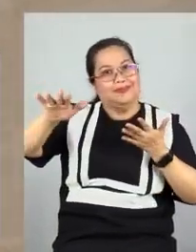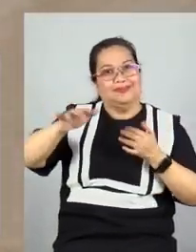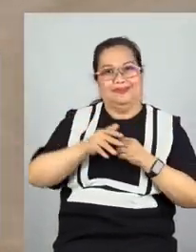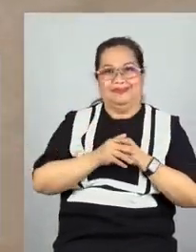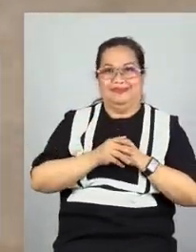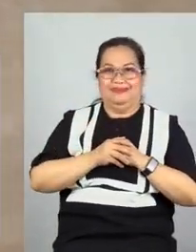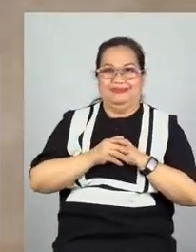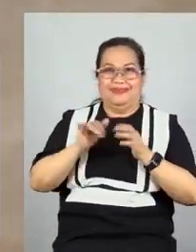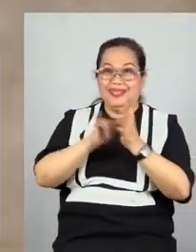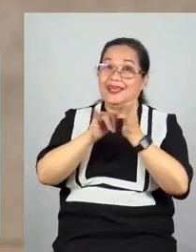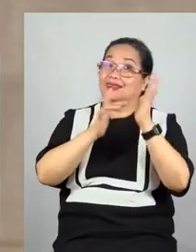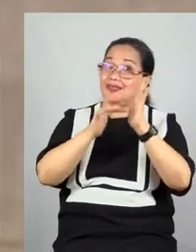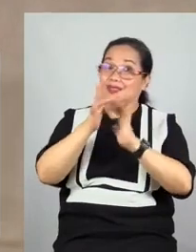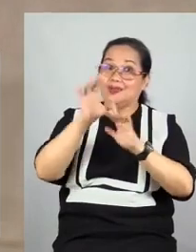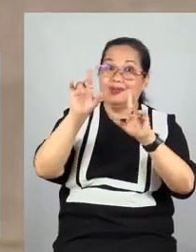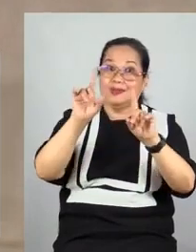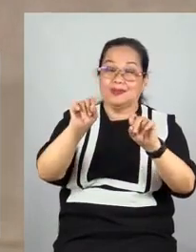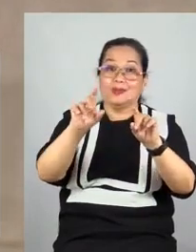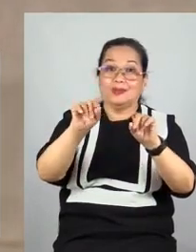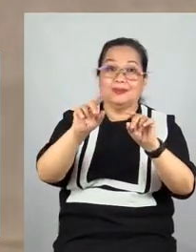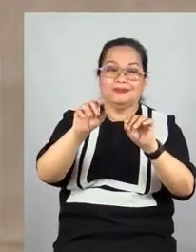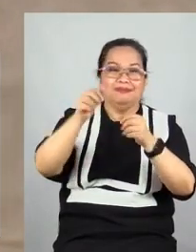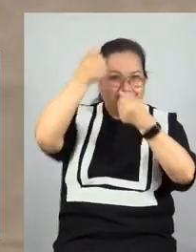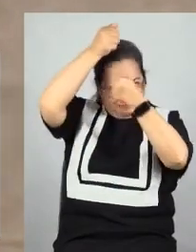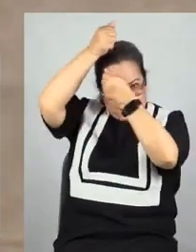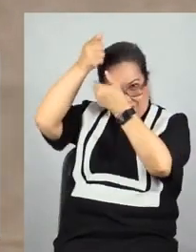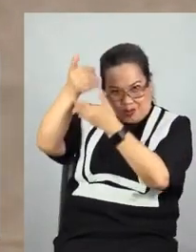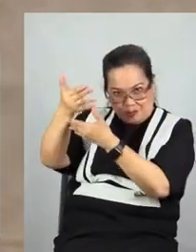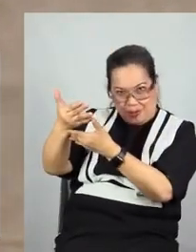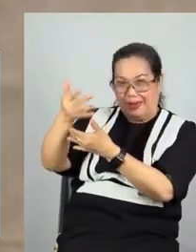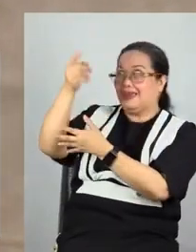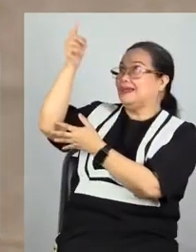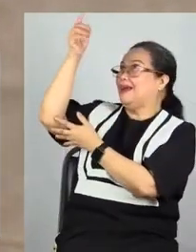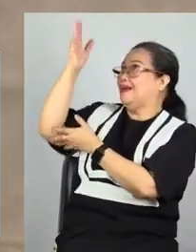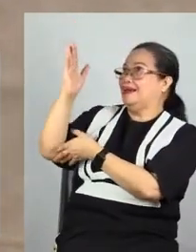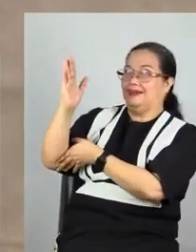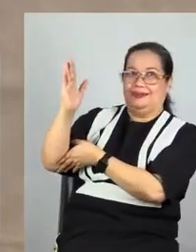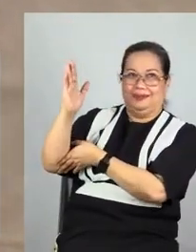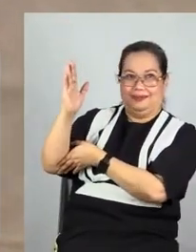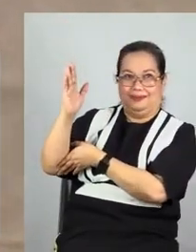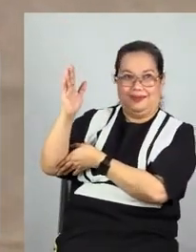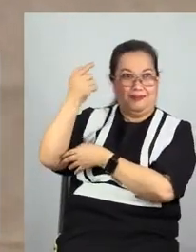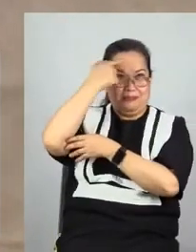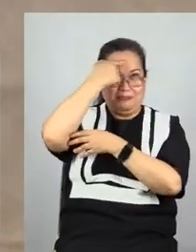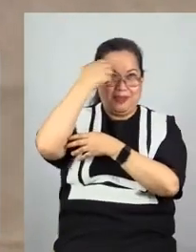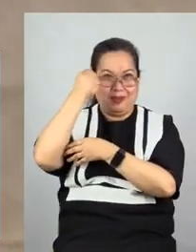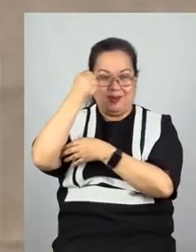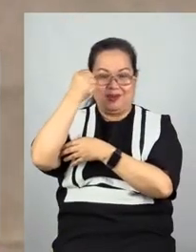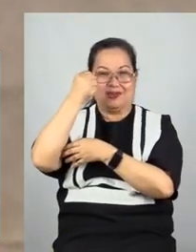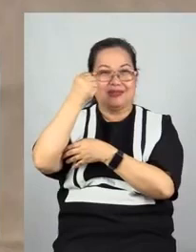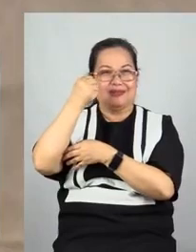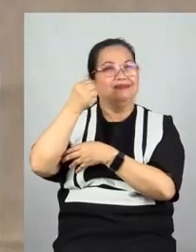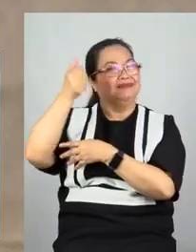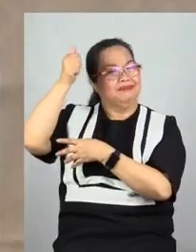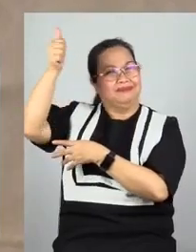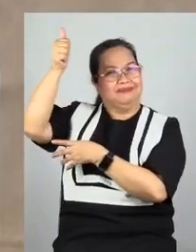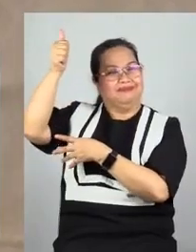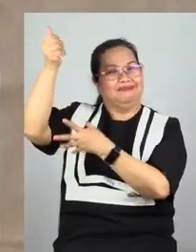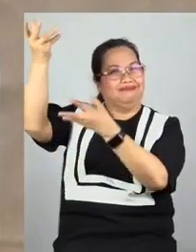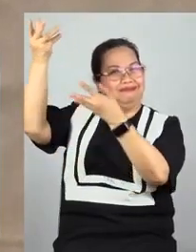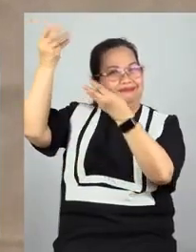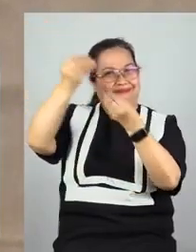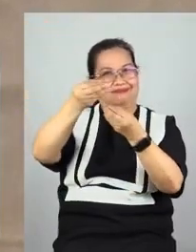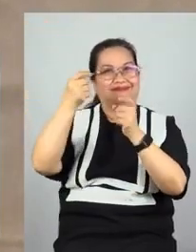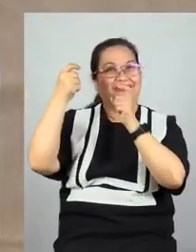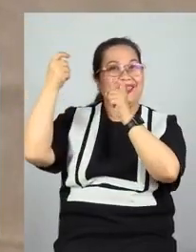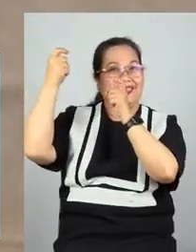Yun po ang kanyang ginawa. At dahil siya naging masunurin, dahil binigay niya ang dakilang